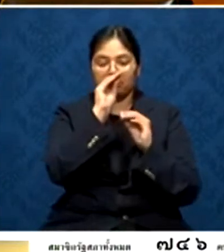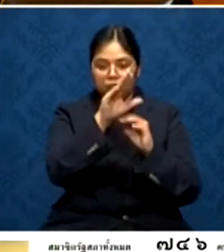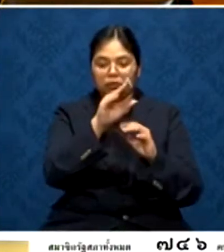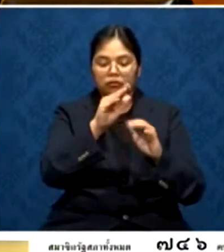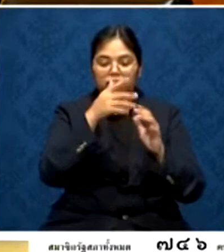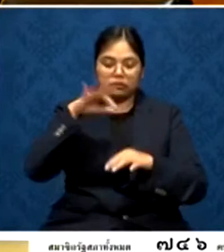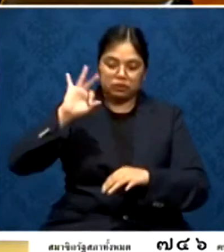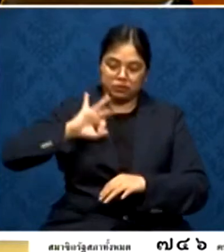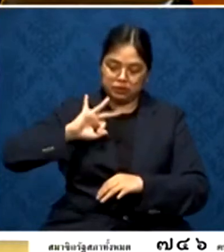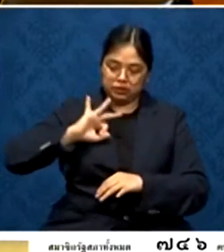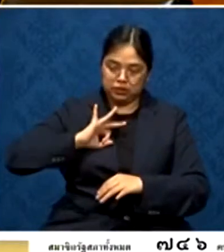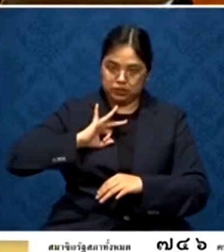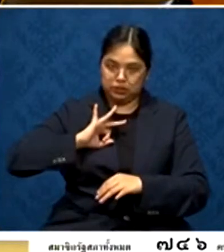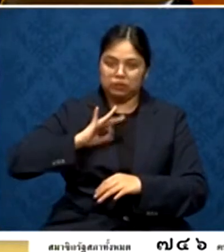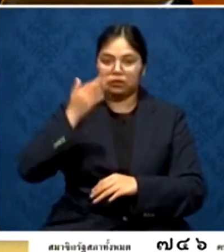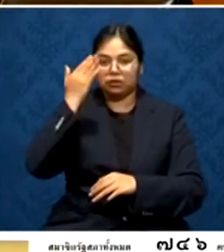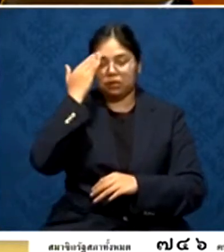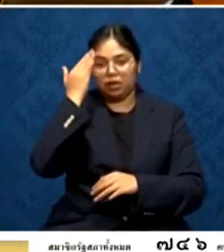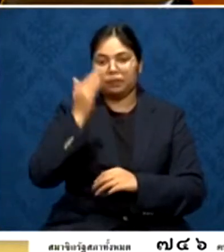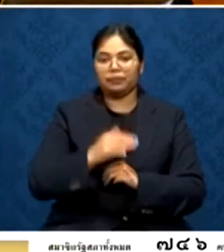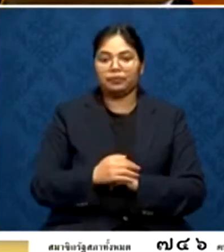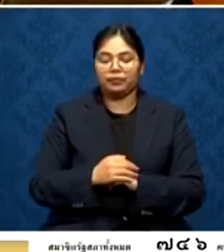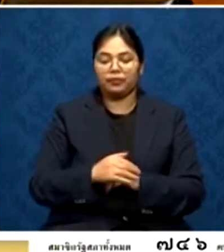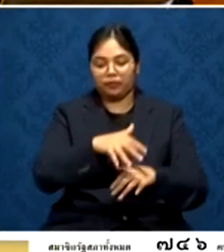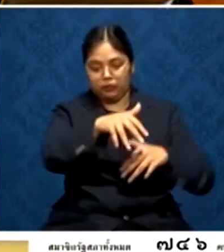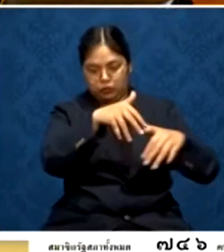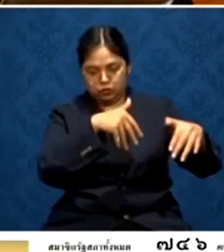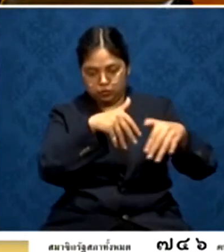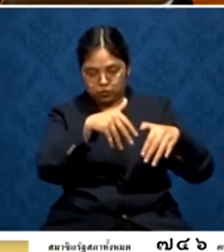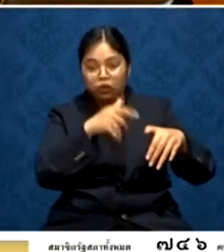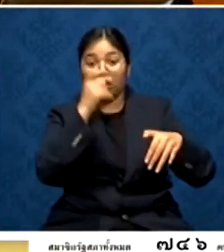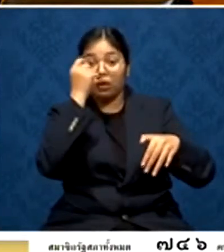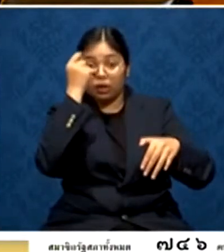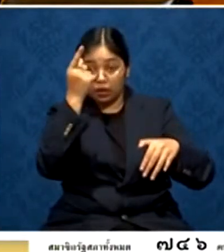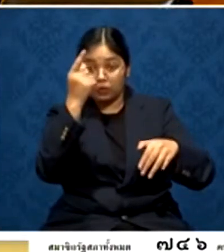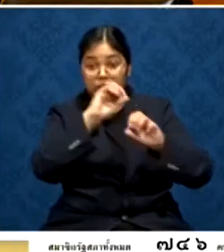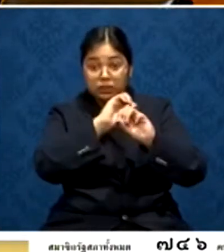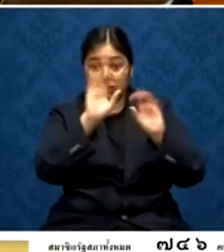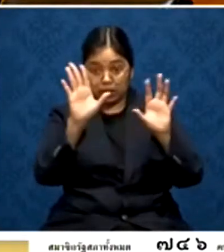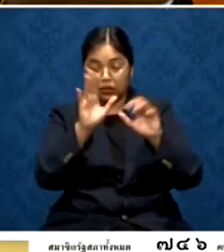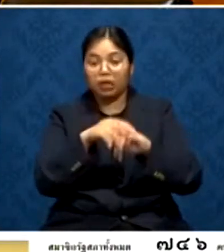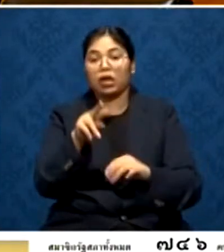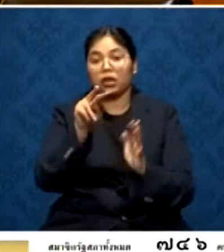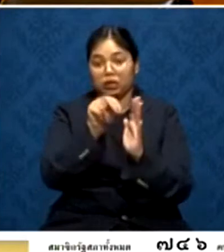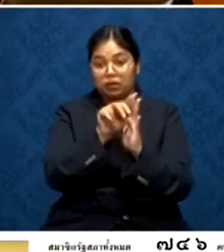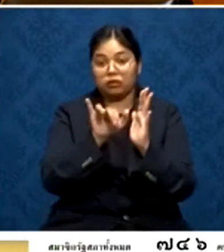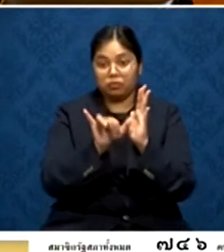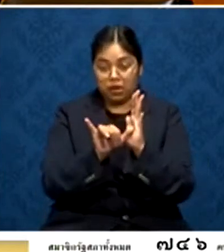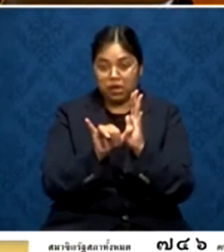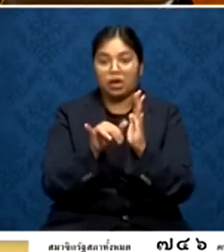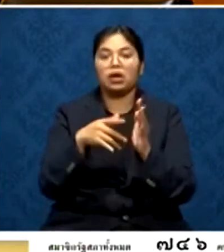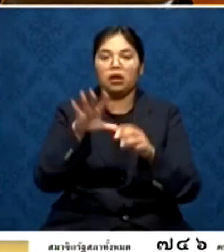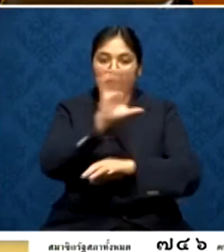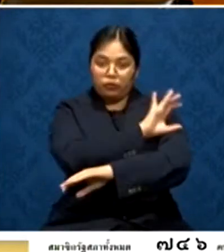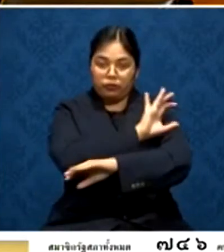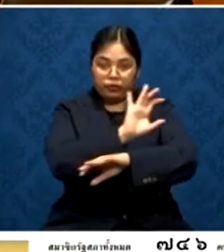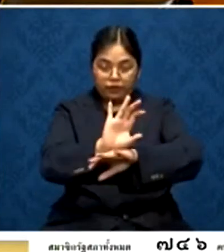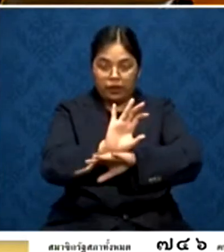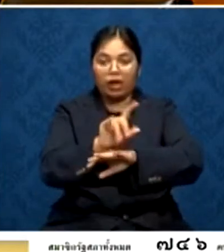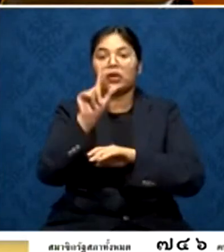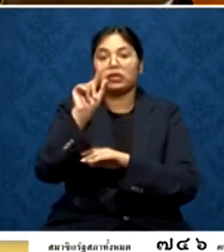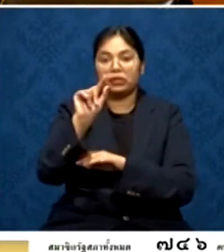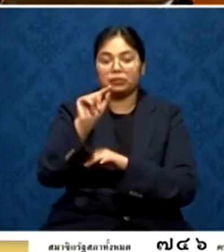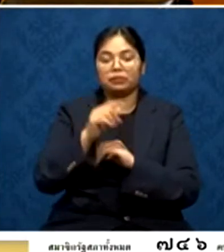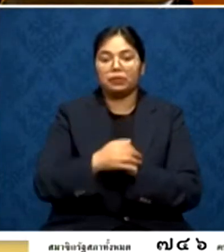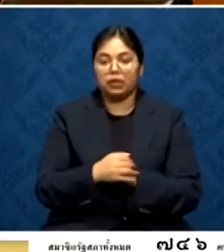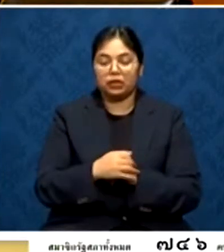ติจะทำให้พี่น้องประชาชนได้เข้าใจในเรื่องนโยบายค่าโดยสารรถไฟฟ้า20บาท